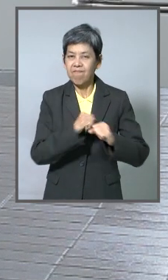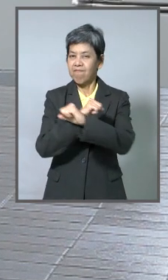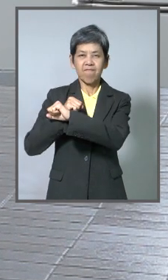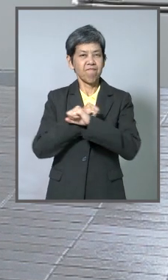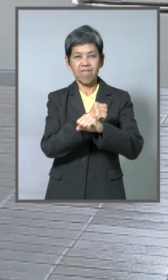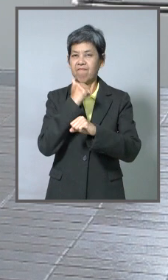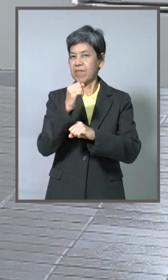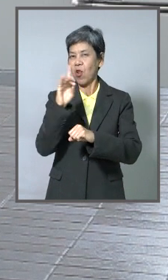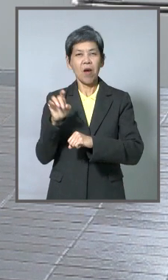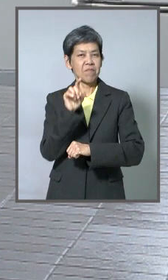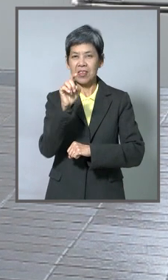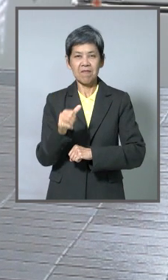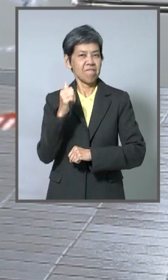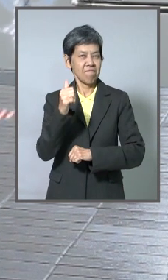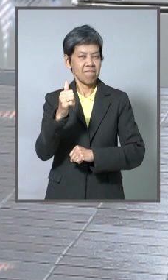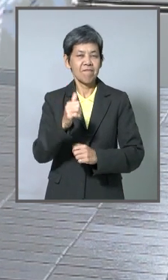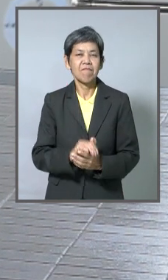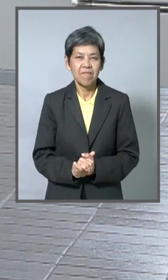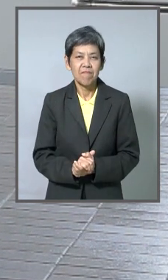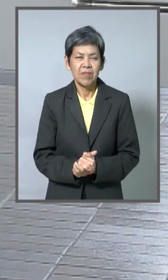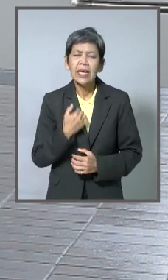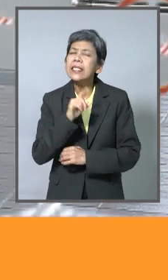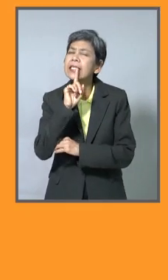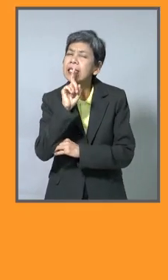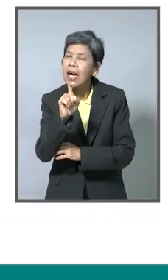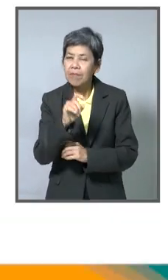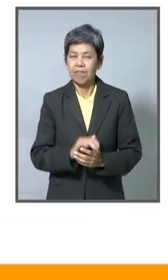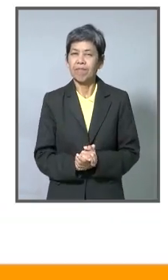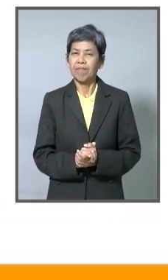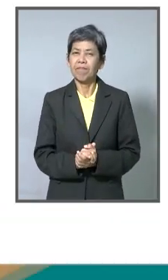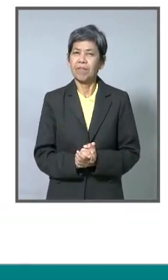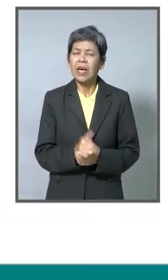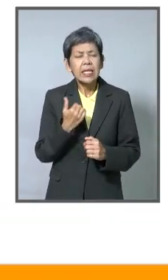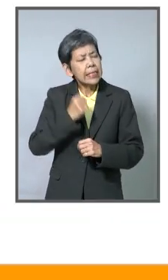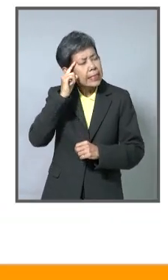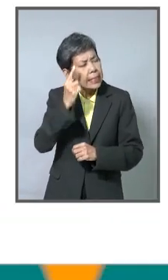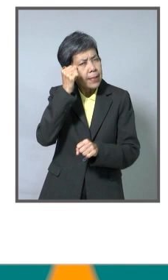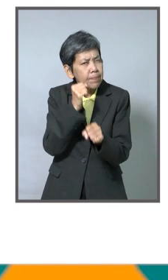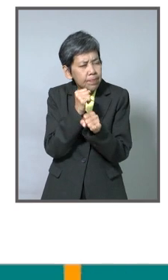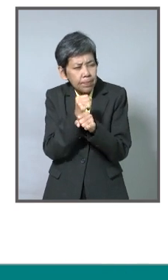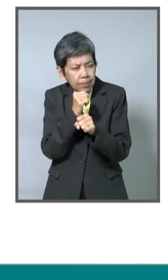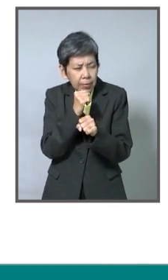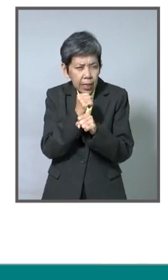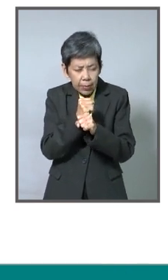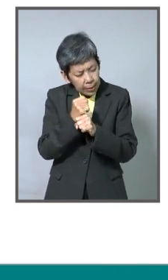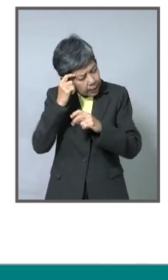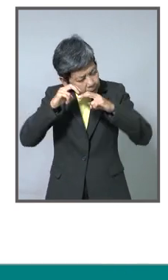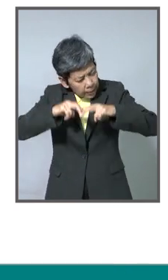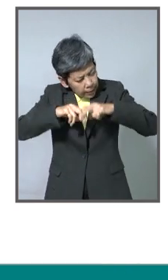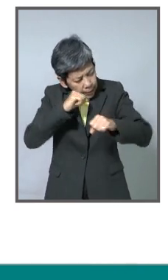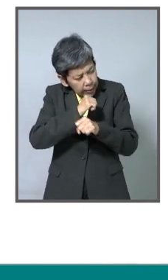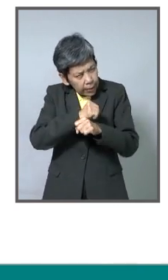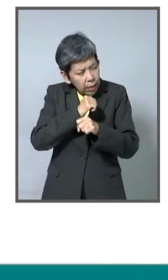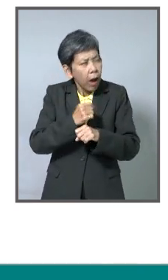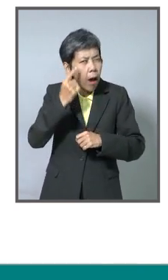เกอร์มั่นใจปลอดภัย 100% ครับ ก่อนอื่นต้องถามน้องนัทก่อนเลยค่ะว่าจุดเริ่มต้นของการ